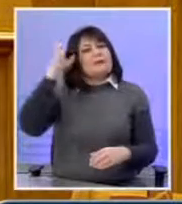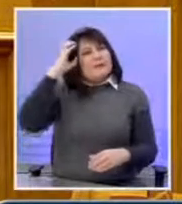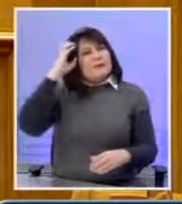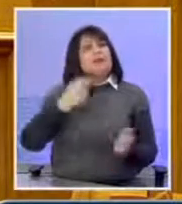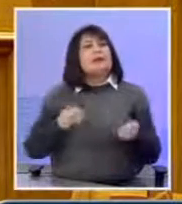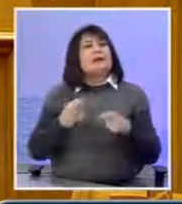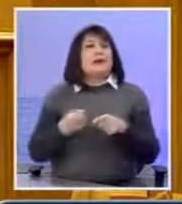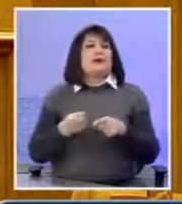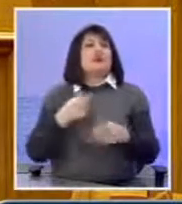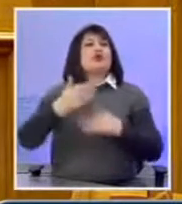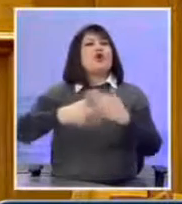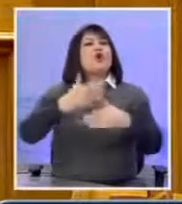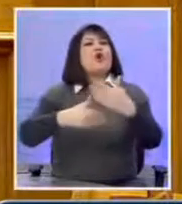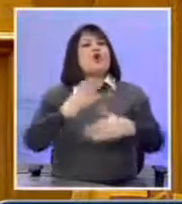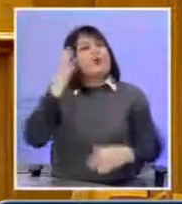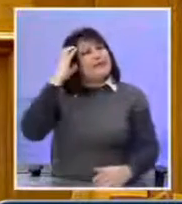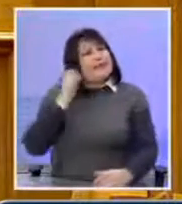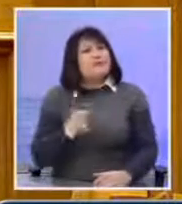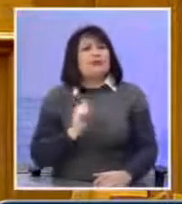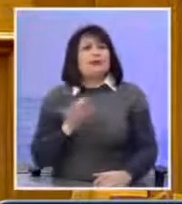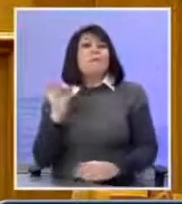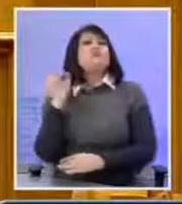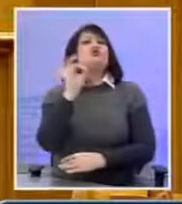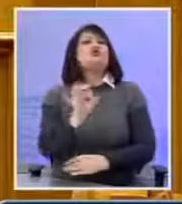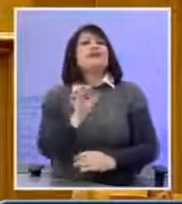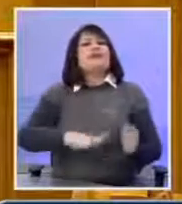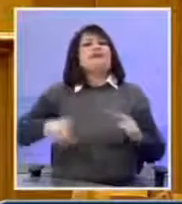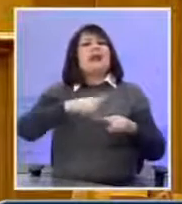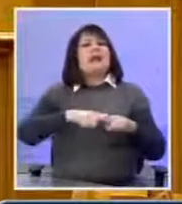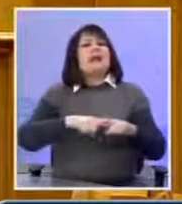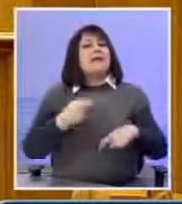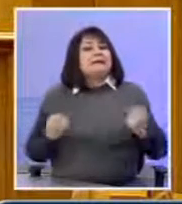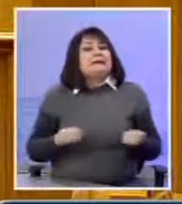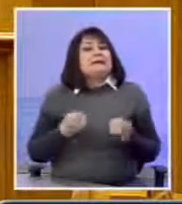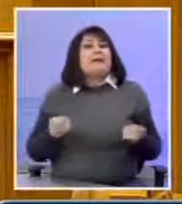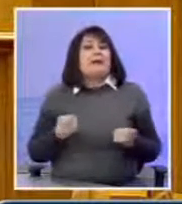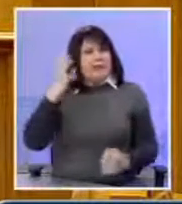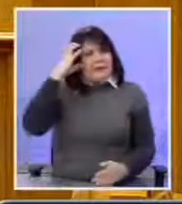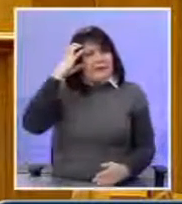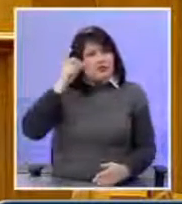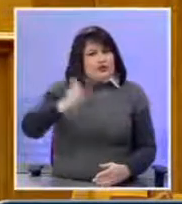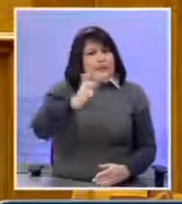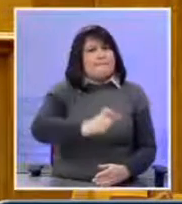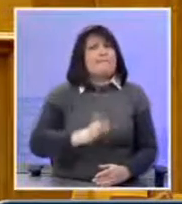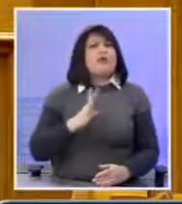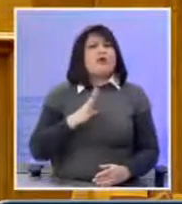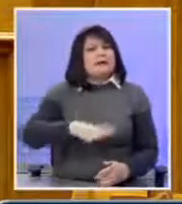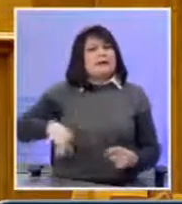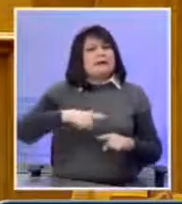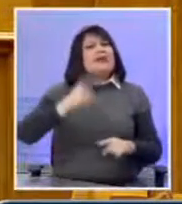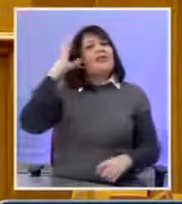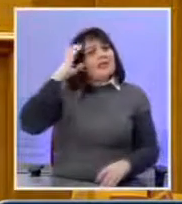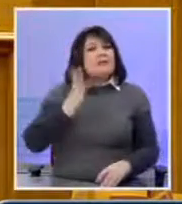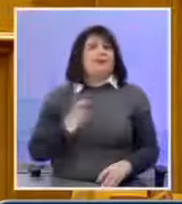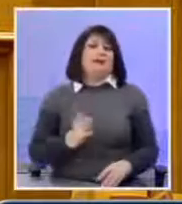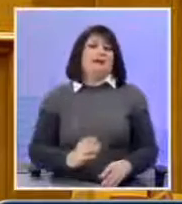τι κάνατε τόσα χρόνια, το πώς οδηγήθηκε εδώ η χώρα, το τι έγινε, το θυμούνται οι πολίτες. Διότι